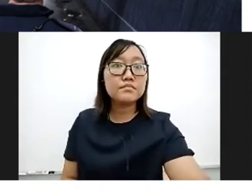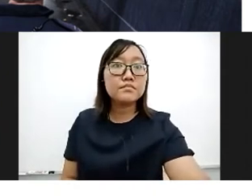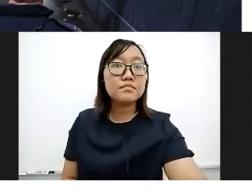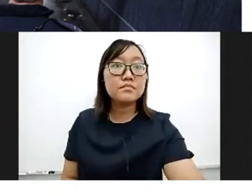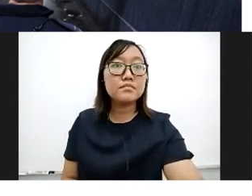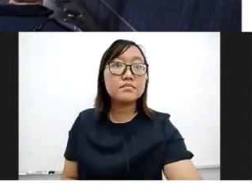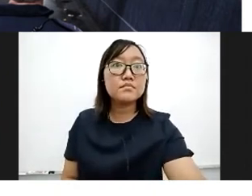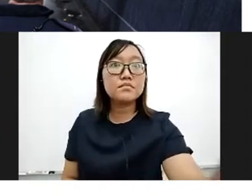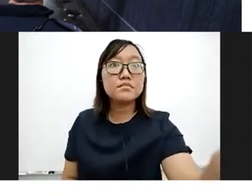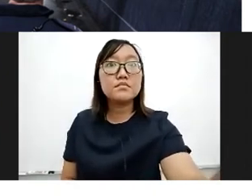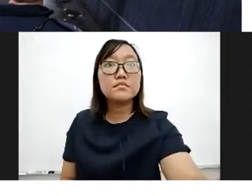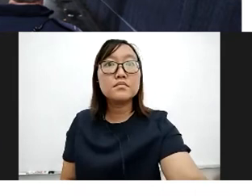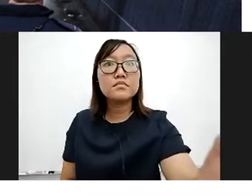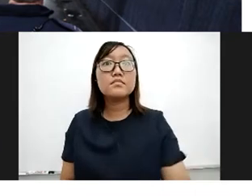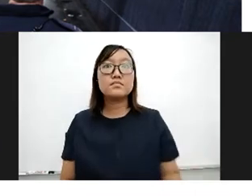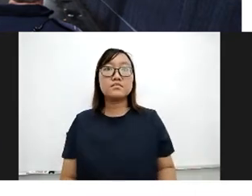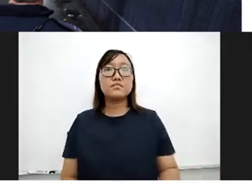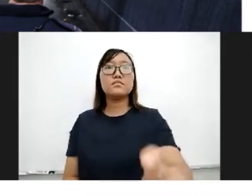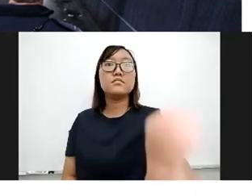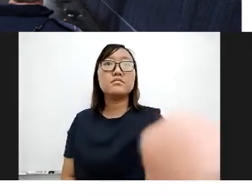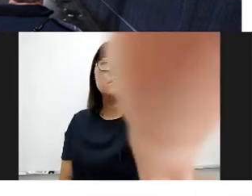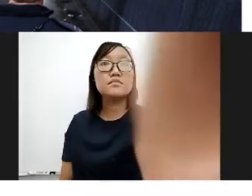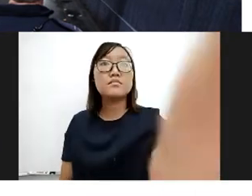happy mother's day